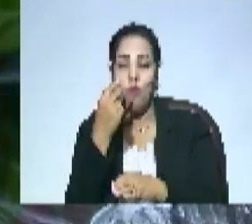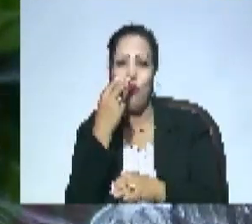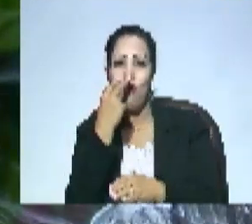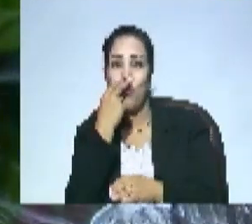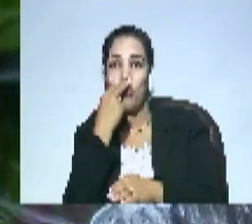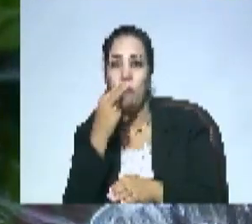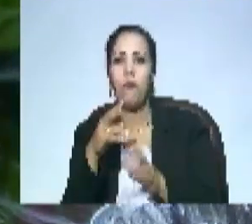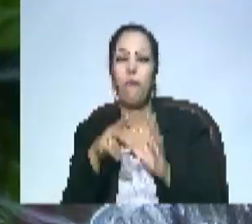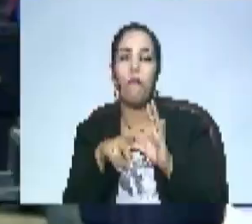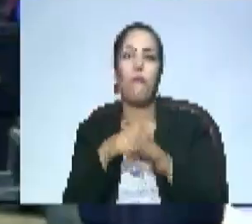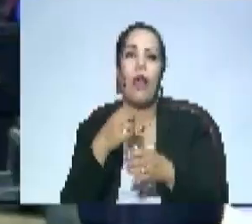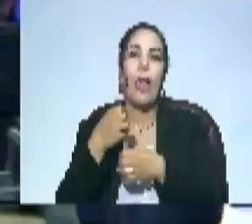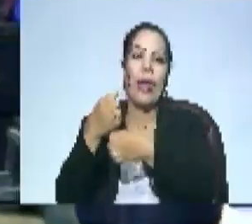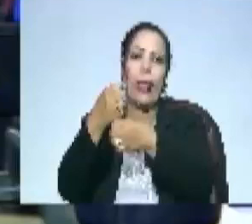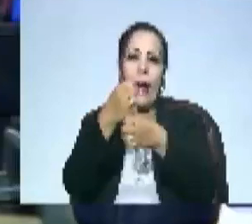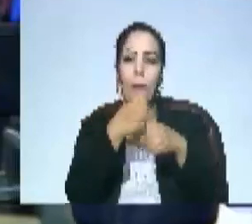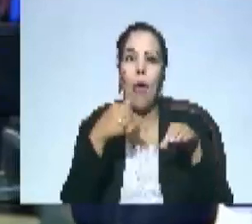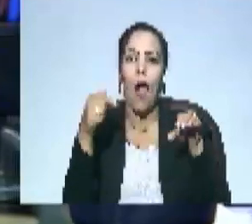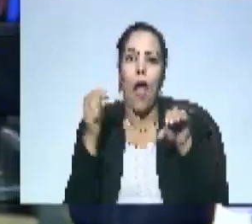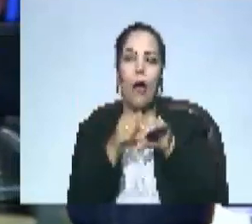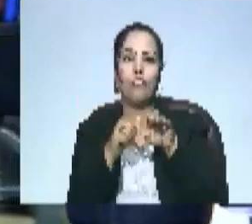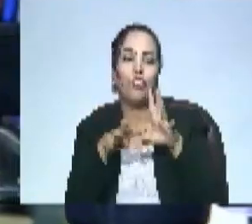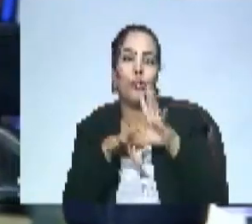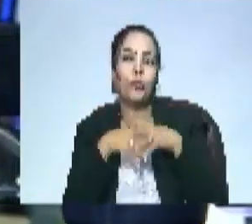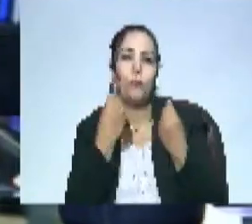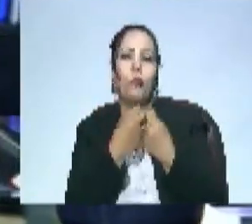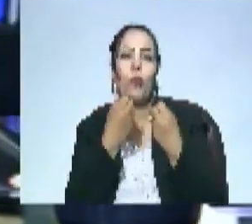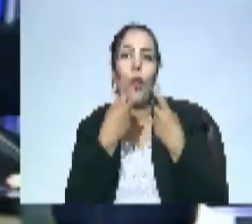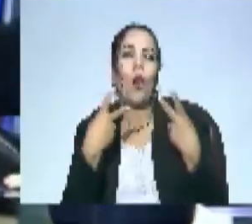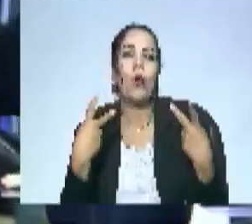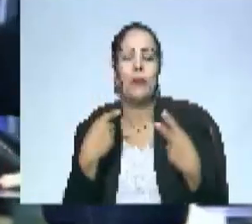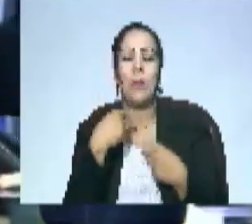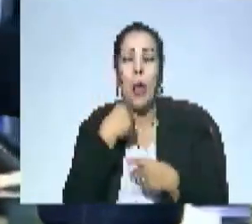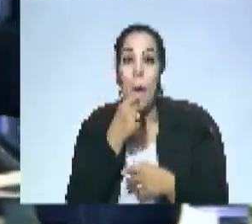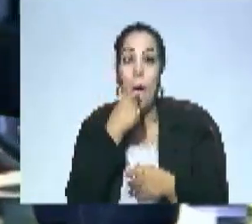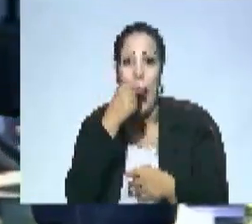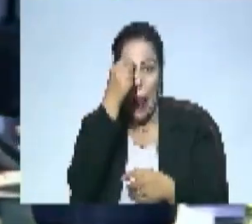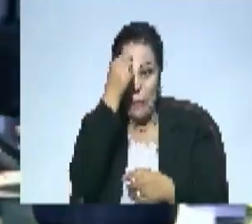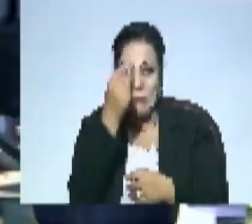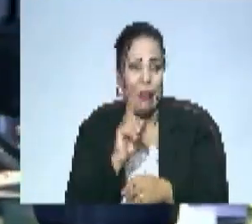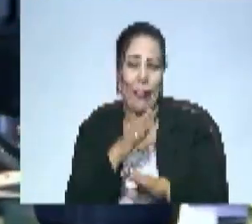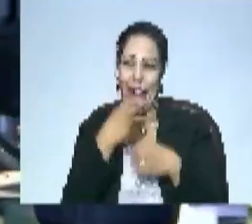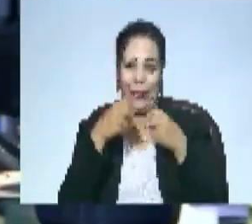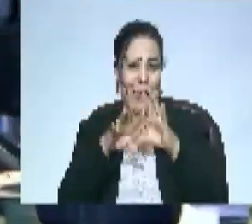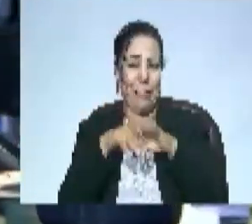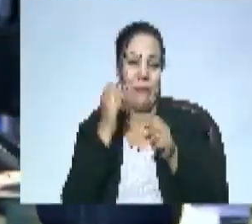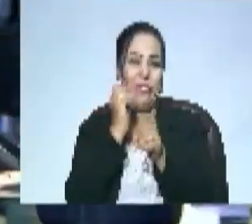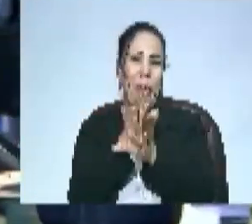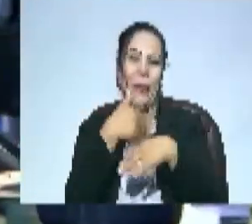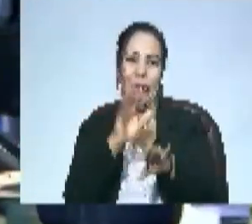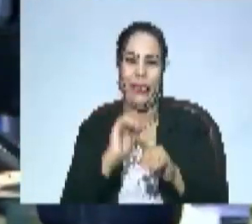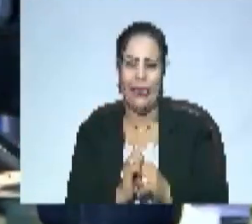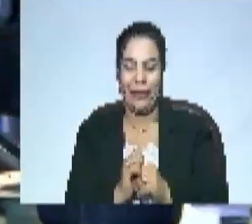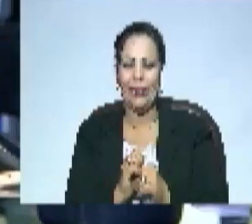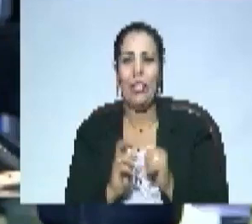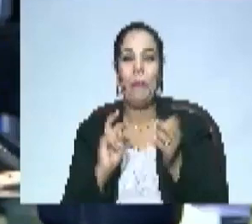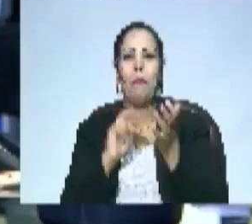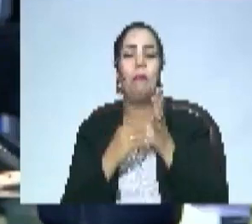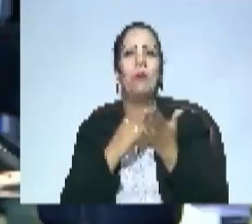ونحشيه نبقى خلصنا منه وبعدين ناخد مع في الفاص انت ما تستاذن في حاجه انت تعمل اللي انت عايزه وبعدين